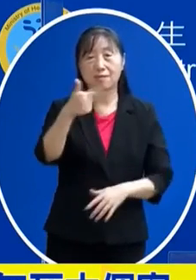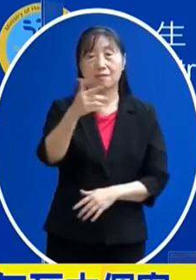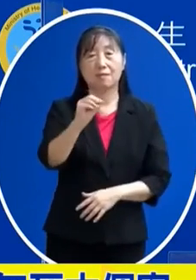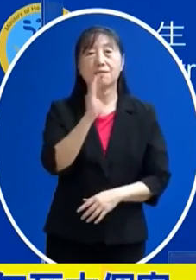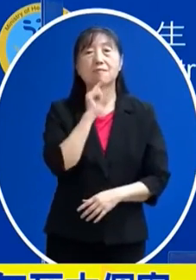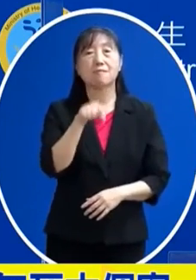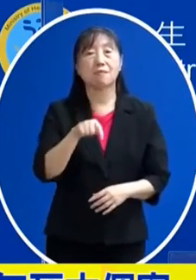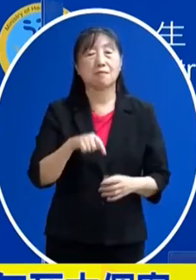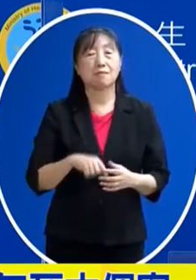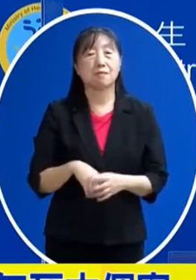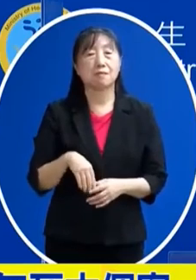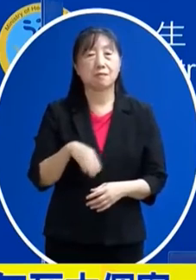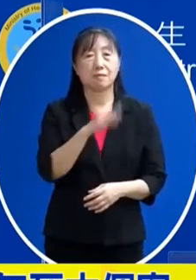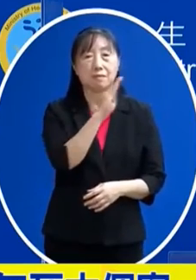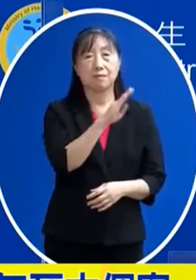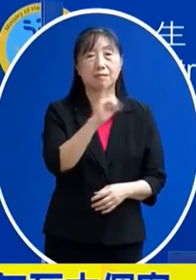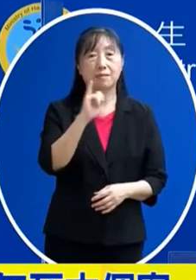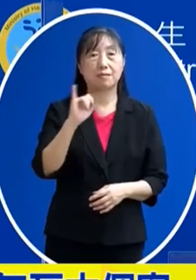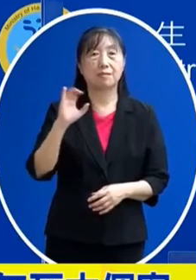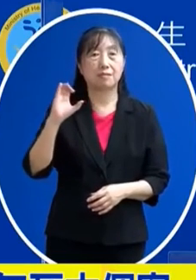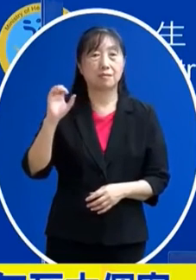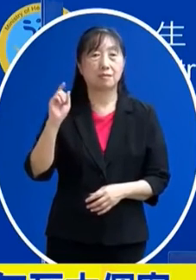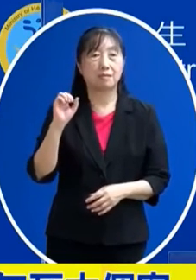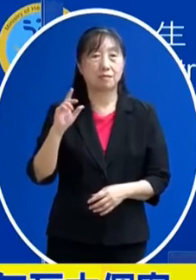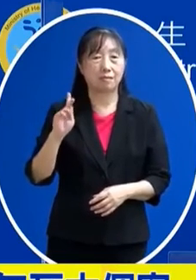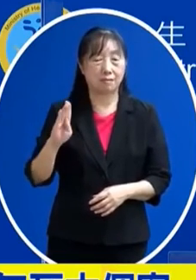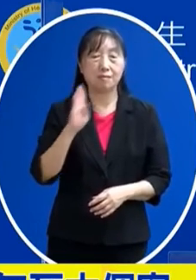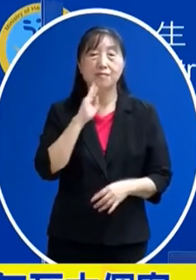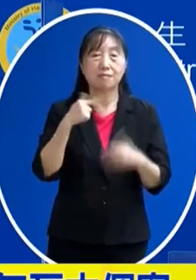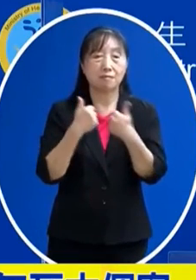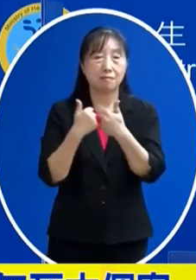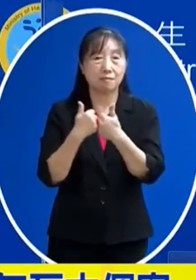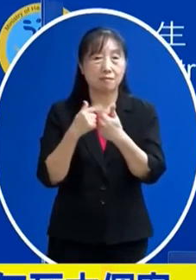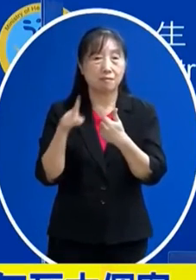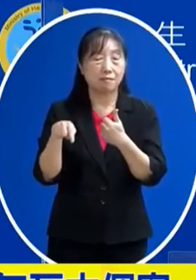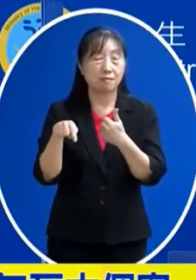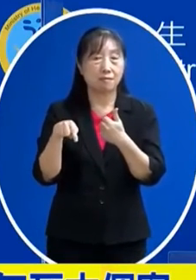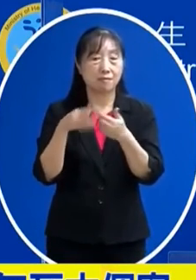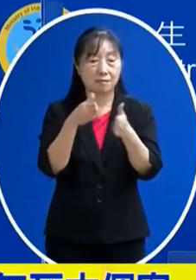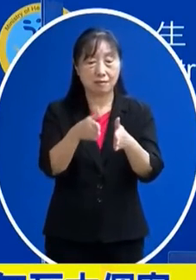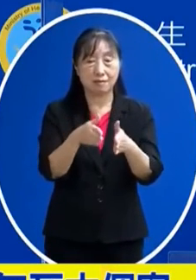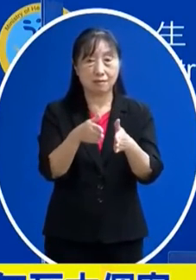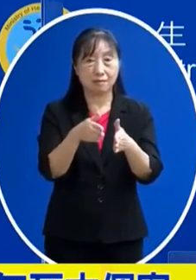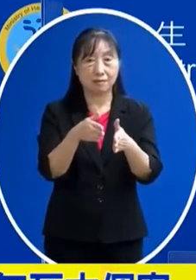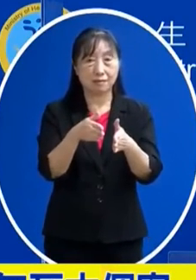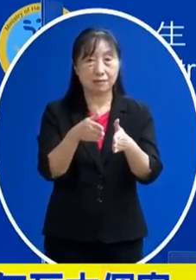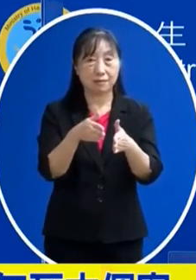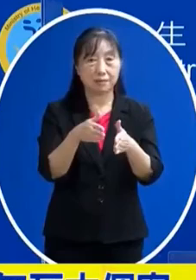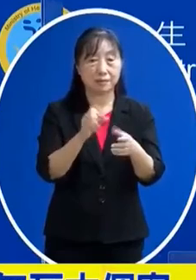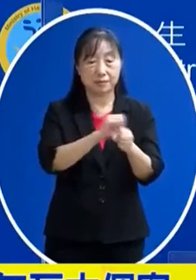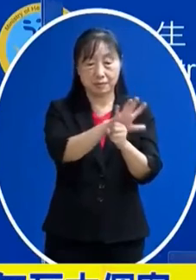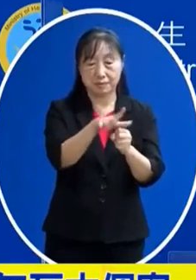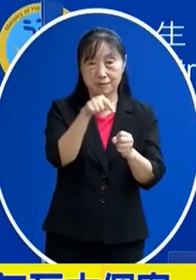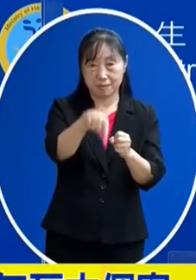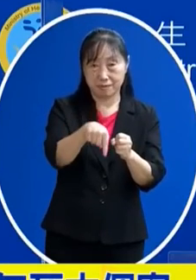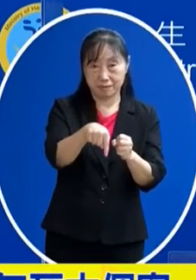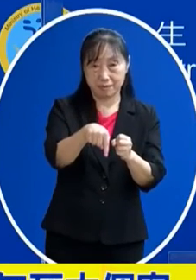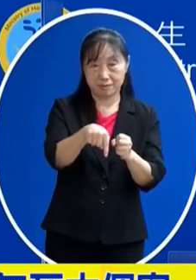有关在 VICP 的一个开会 ，VICP 目前针对 COVID-19